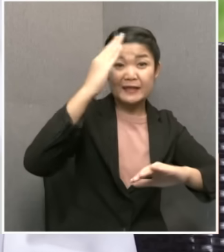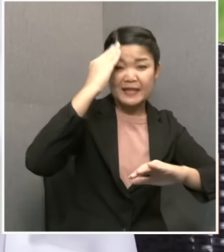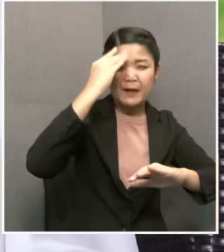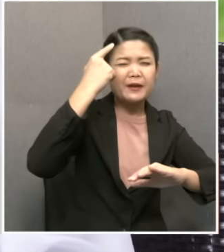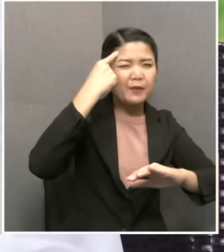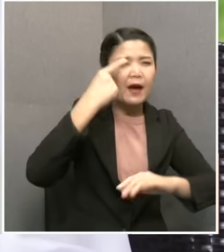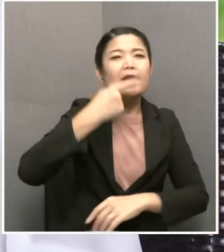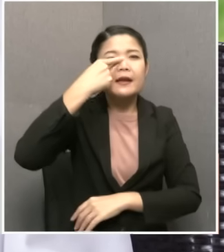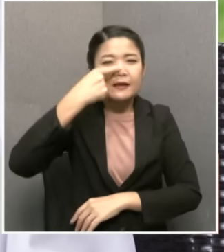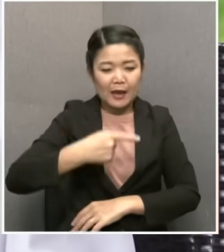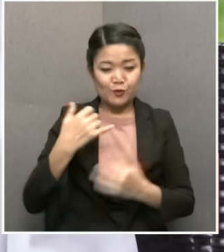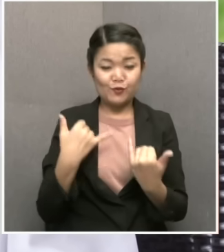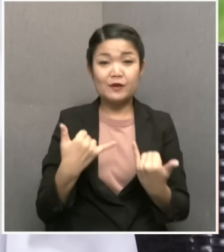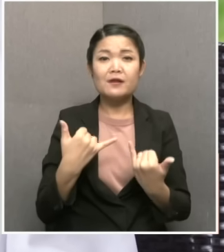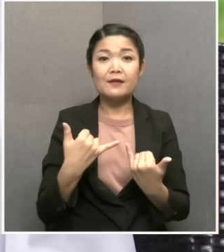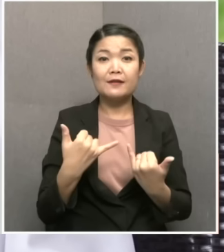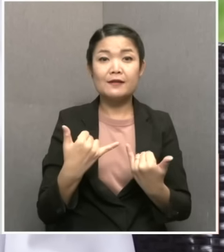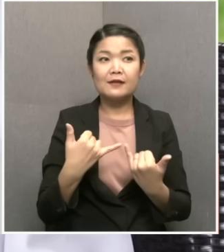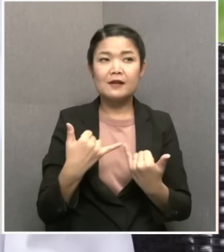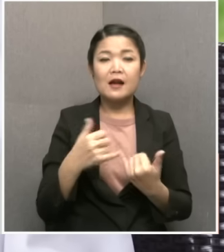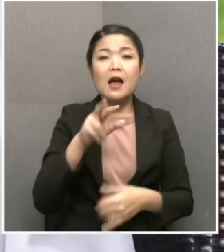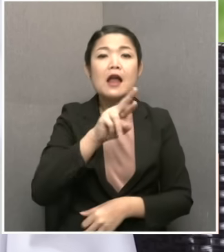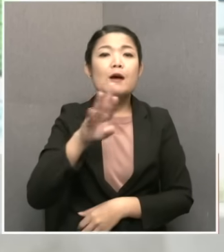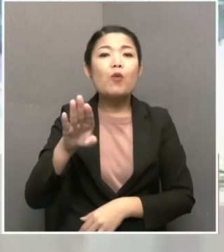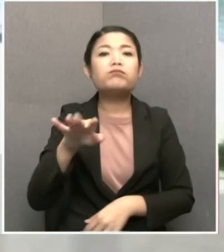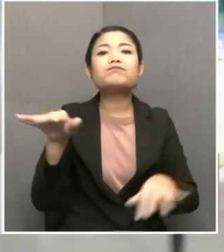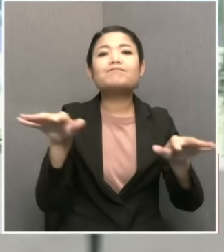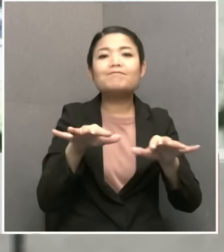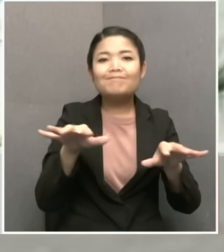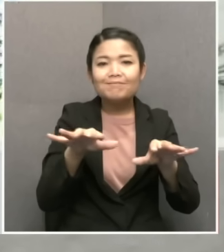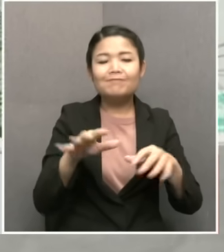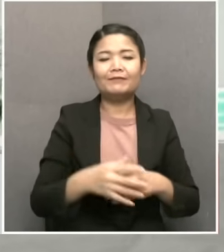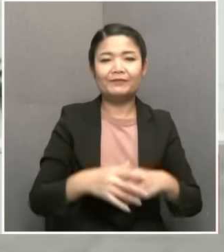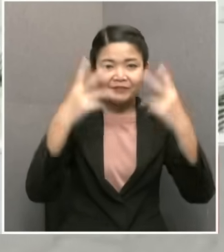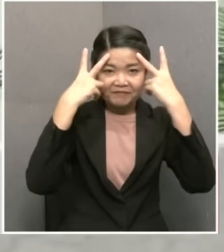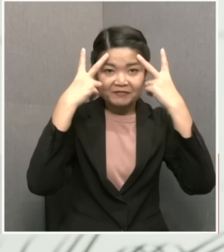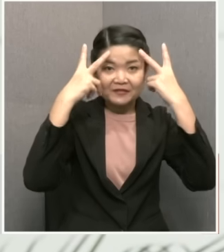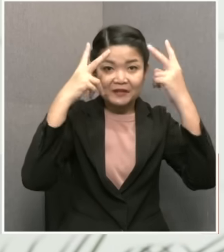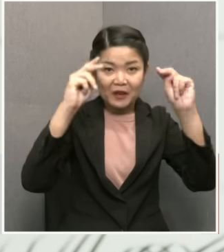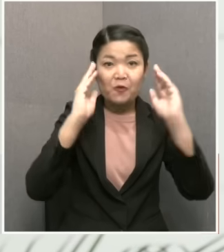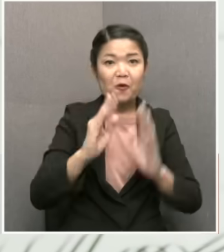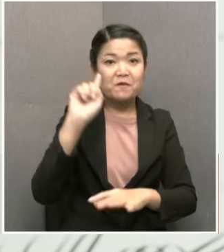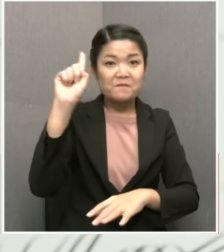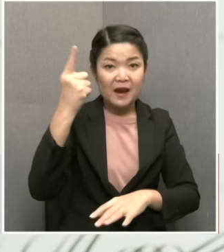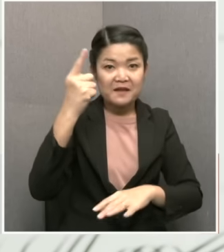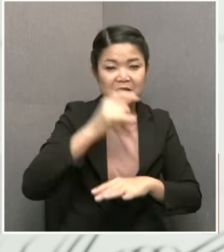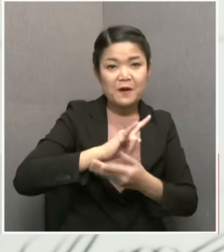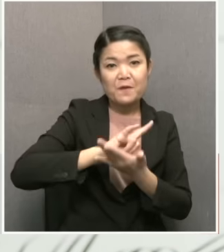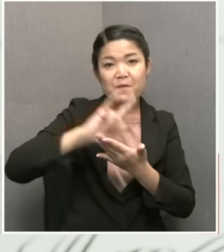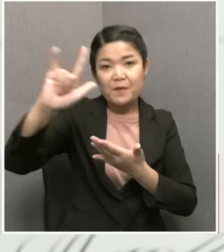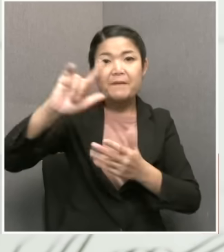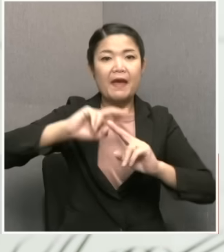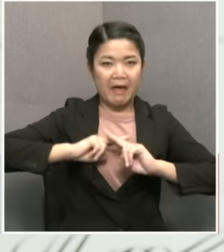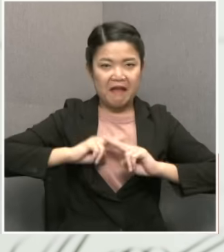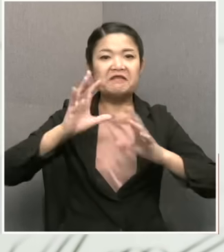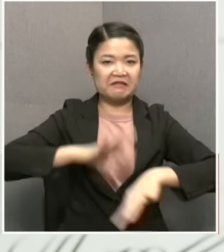ศไทยกลับมาสู่นะครับระบบปกติมากขึ้นนายกรัฐมนตรีคนใหม่มาเองให้ความสำคัญ ค นะครับ